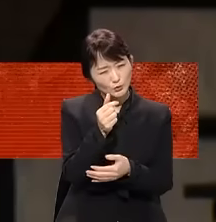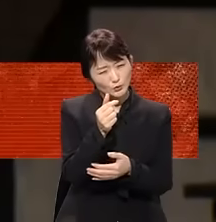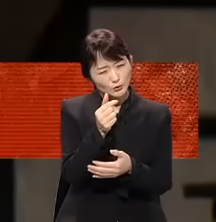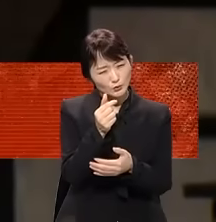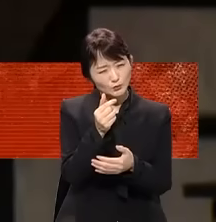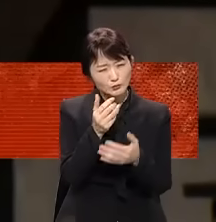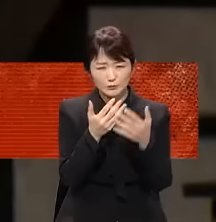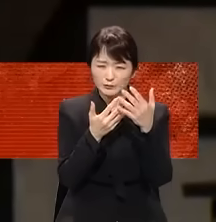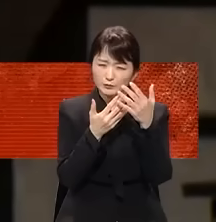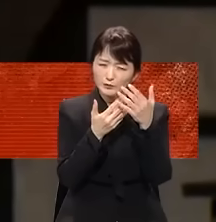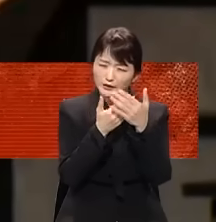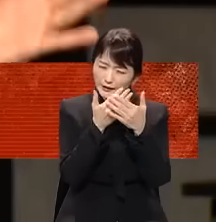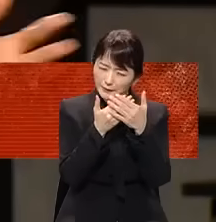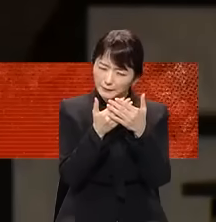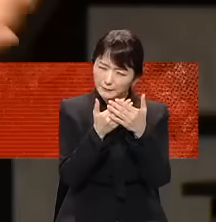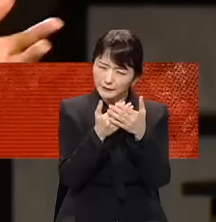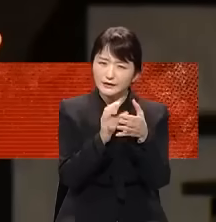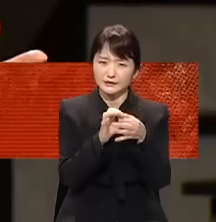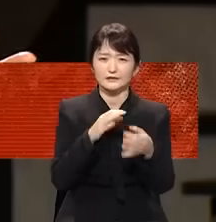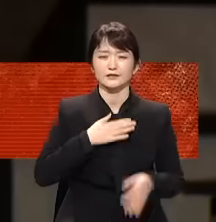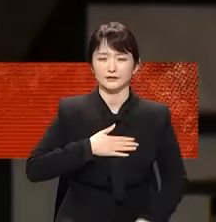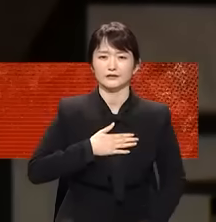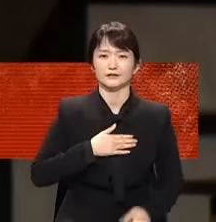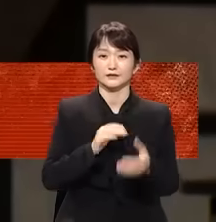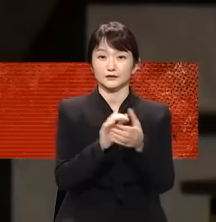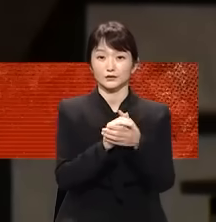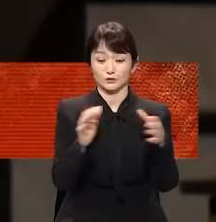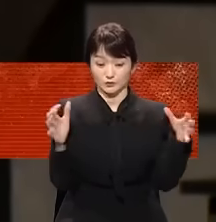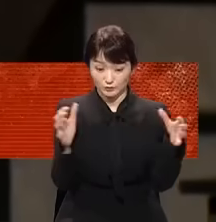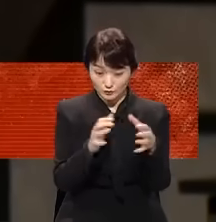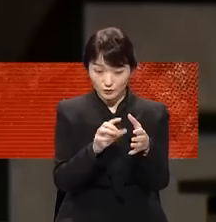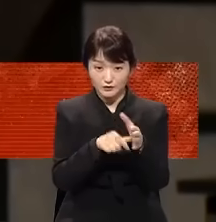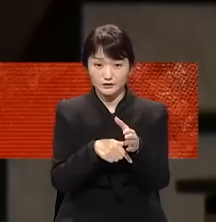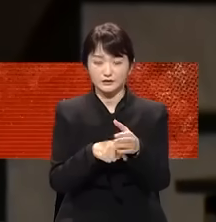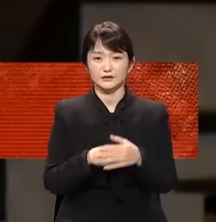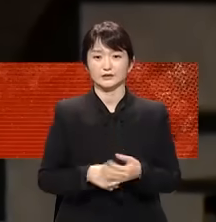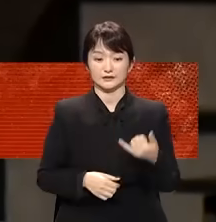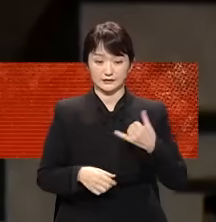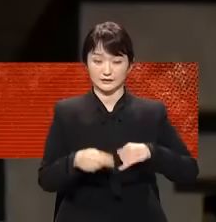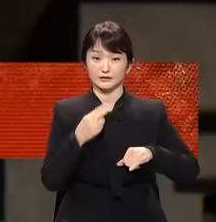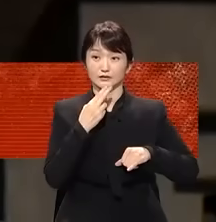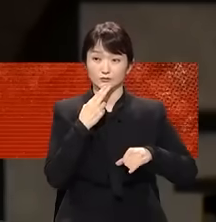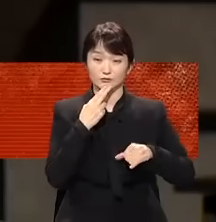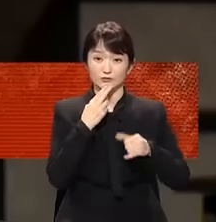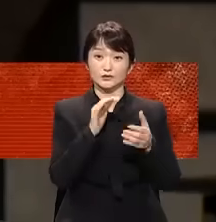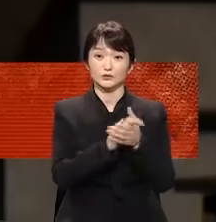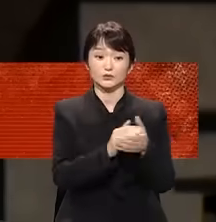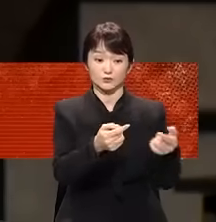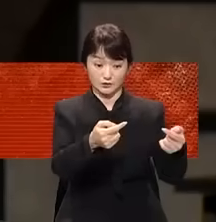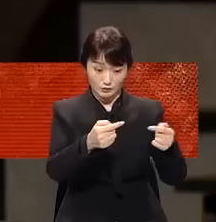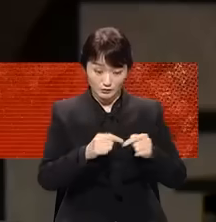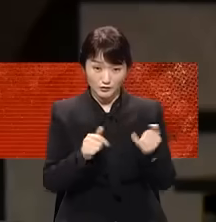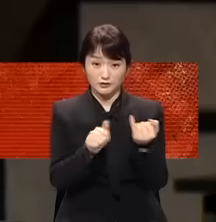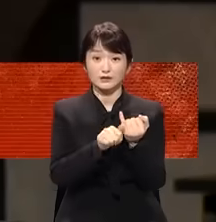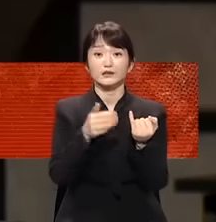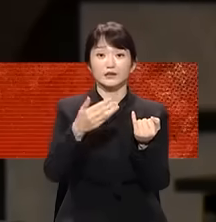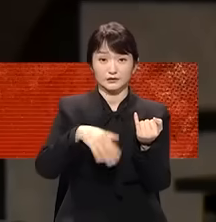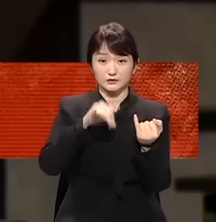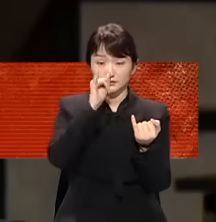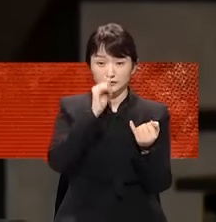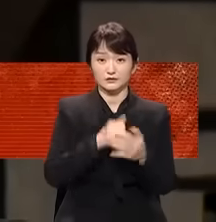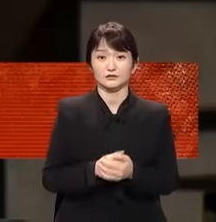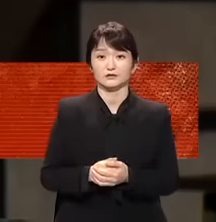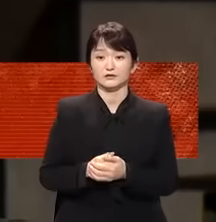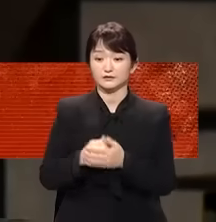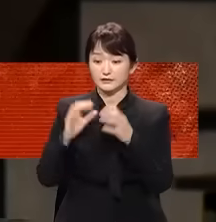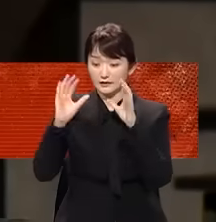있죠 근데 우리 사실 친구들 모일 때 보면 아이가 없는 친구들도 나올 수 있잖아요 결혼 안 할 수도 있고 아이를 데려가는 것